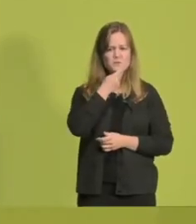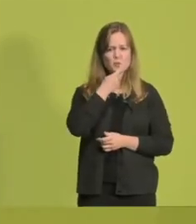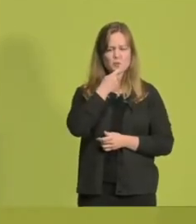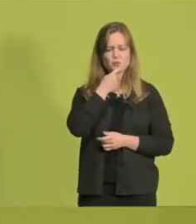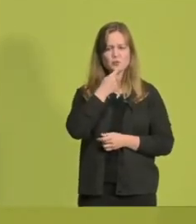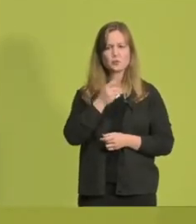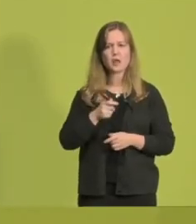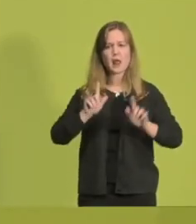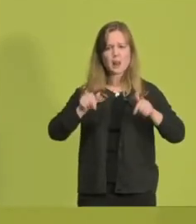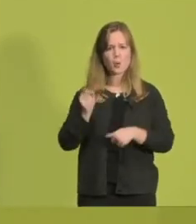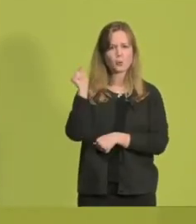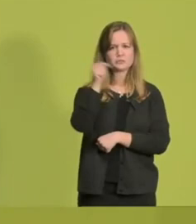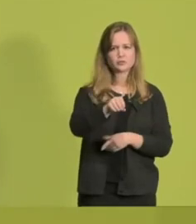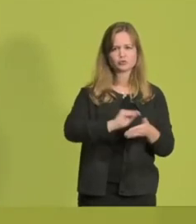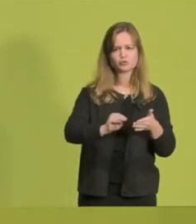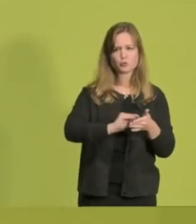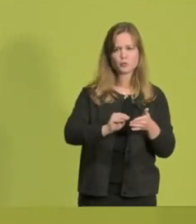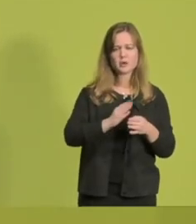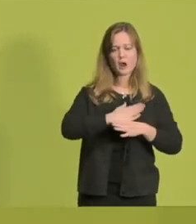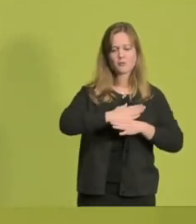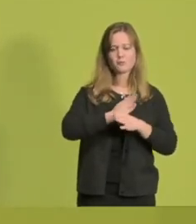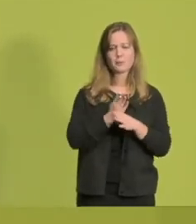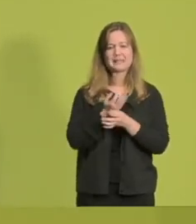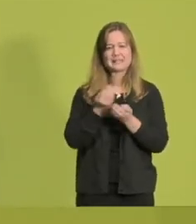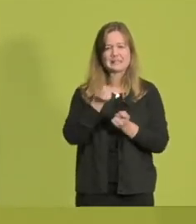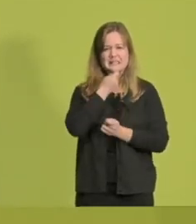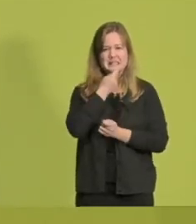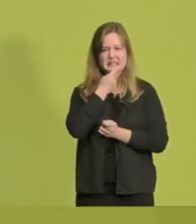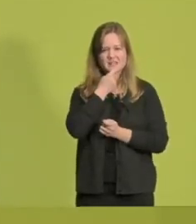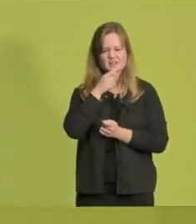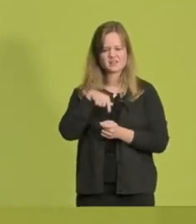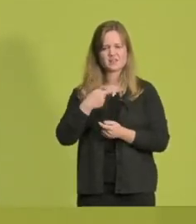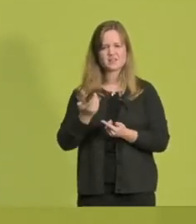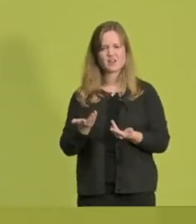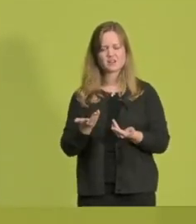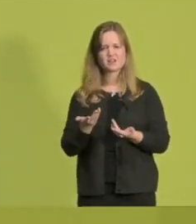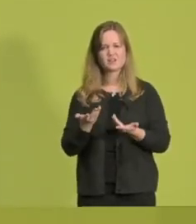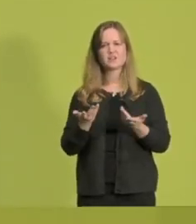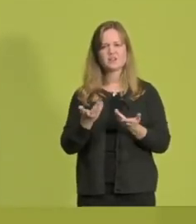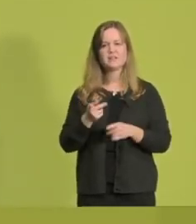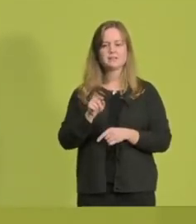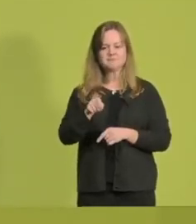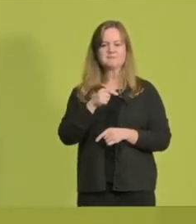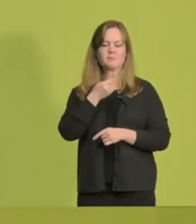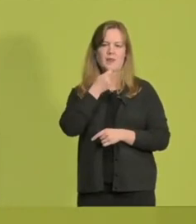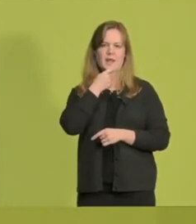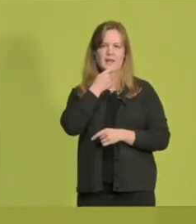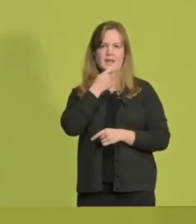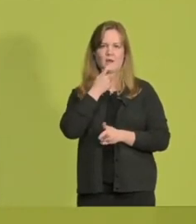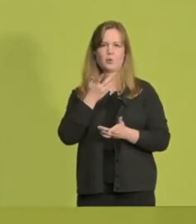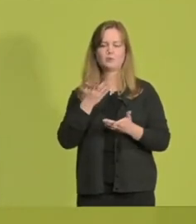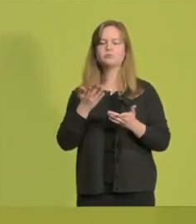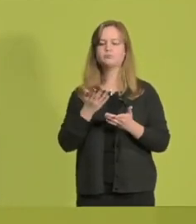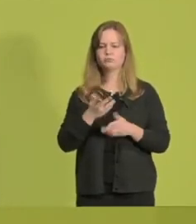Haus gehen und den Vormittag über erstmal gar nichts gegessen haben, dann ist Ernährung auch eine